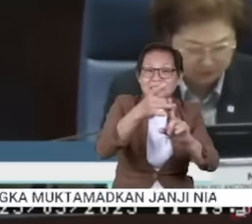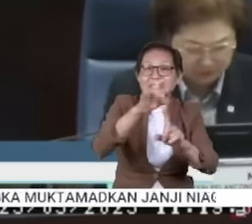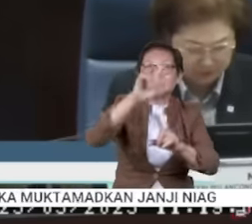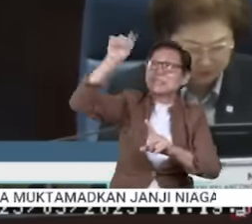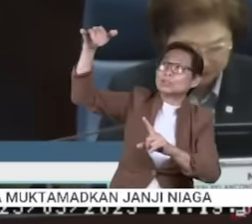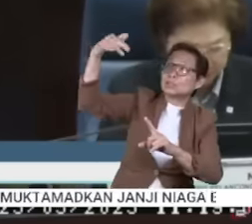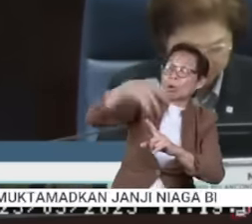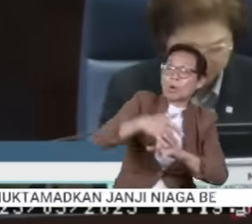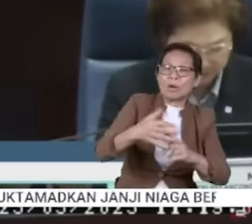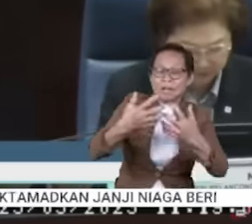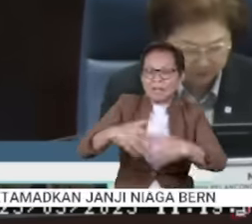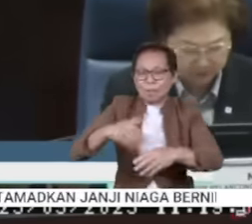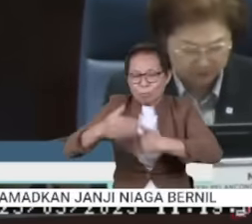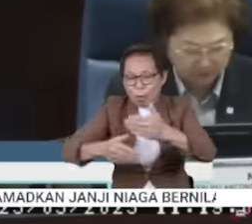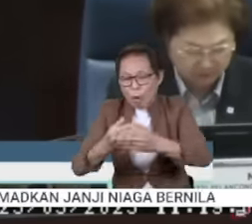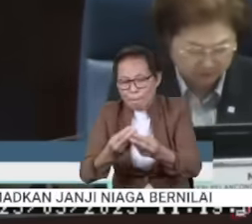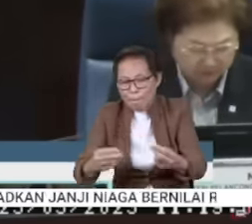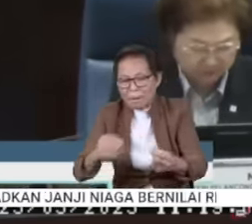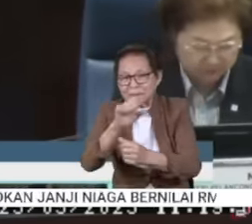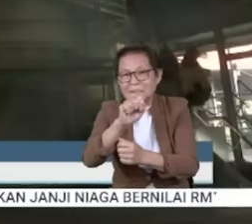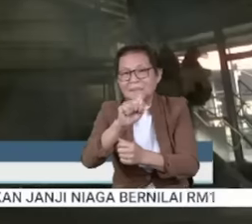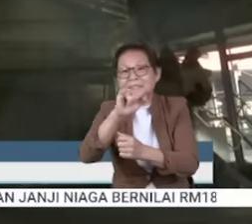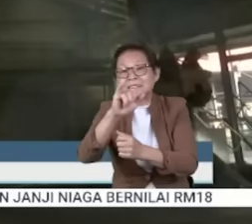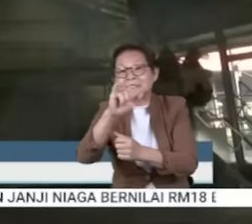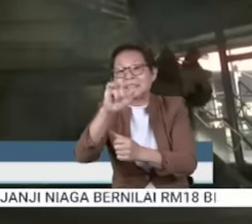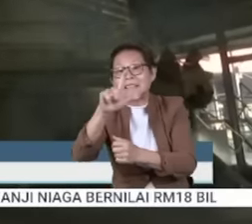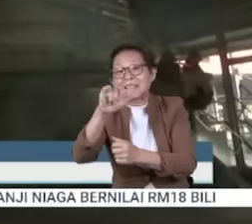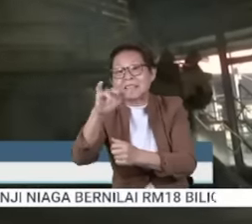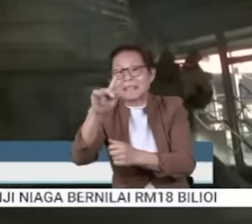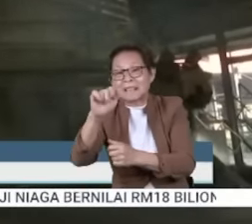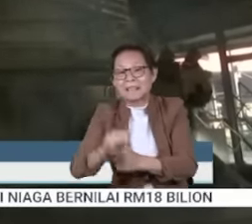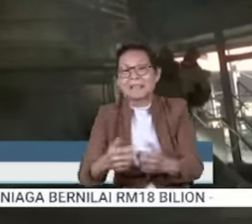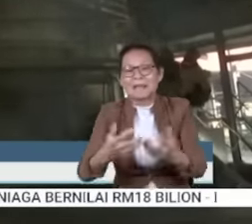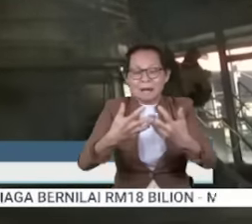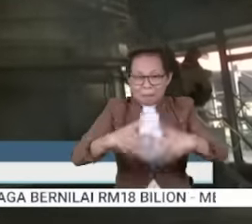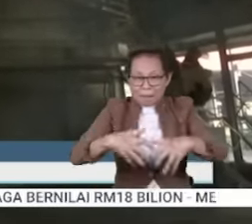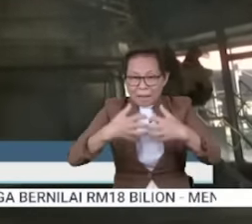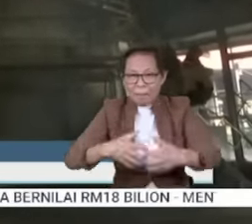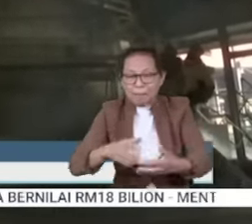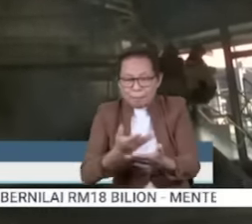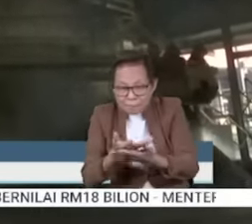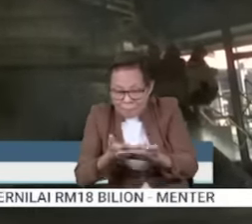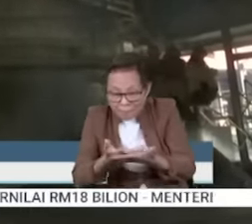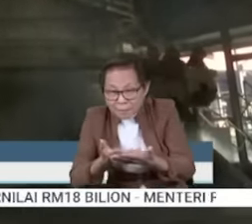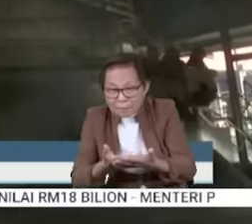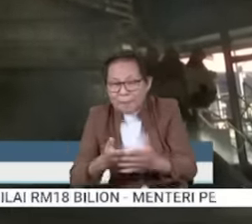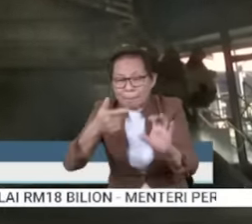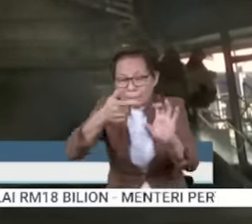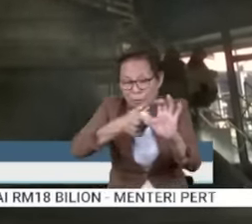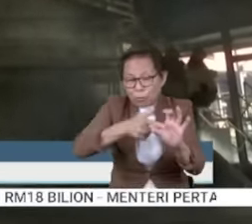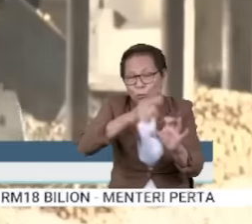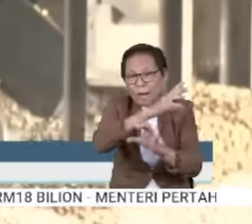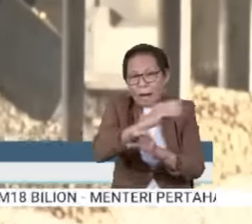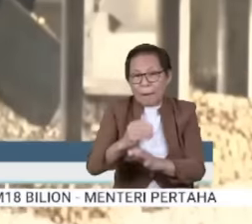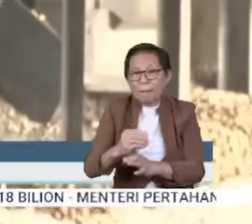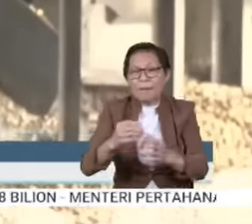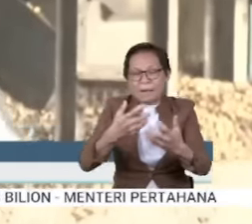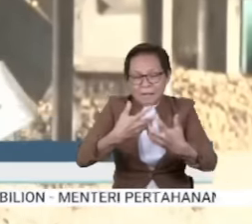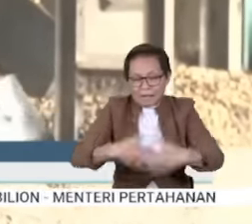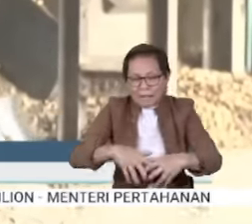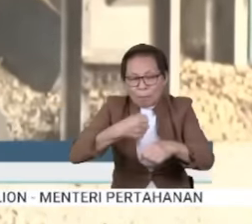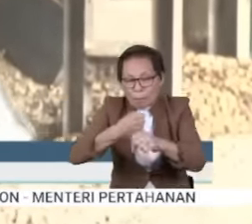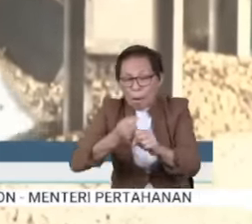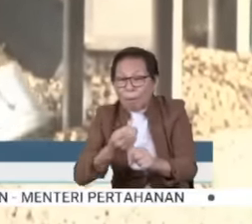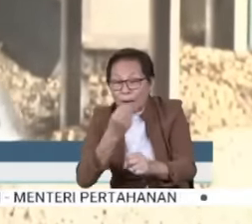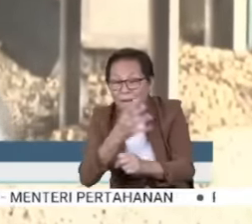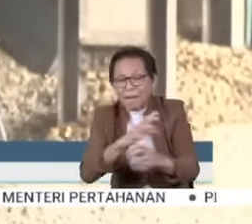kilang pemprosesan pasir silika kilang penapisan minyak Petroleum kilang pembuatan makanan hilang